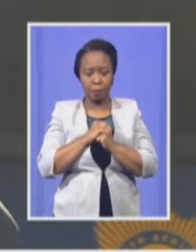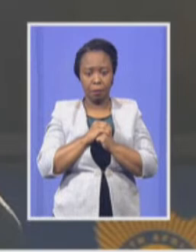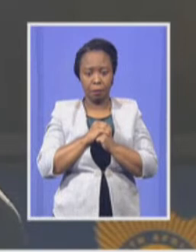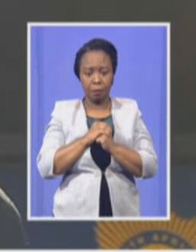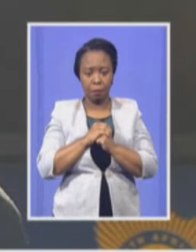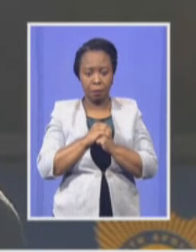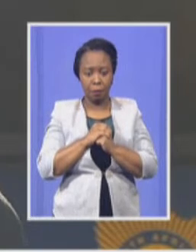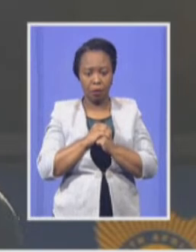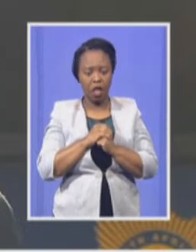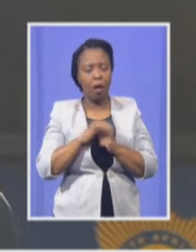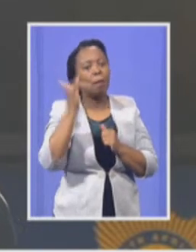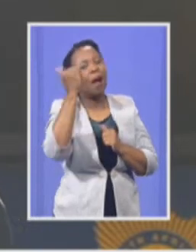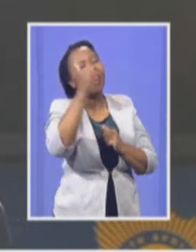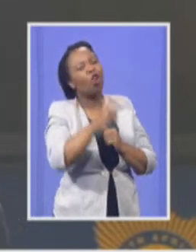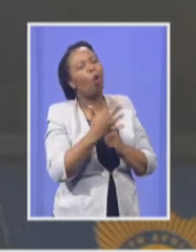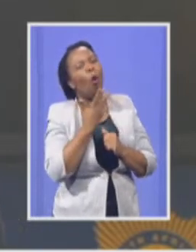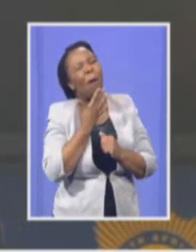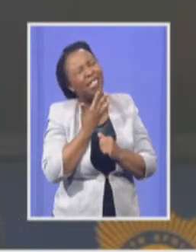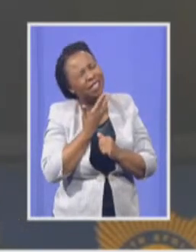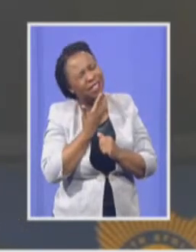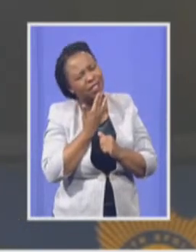Bacheke obani